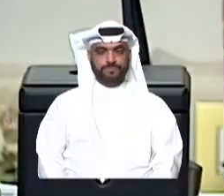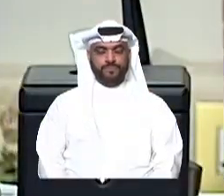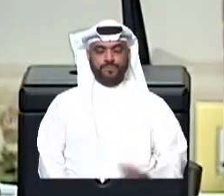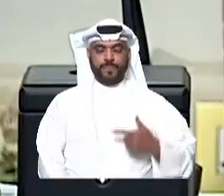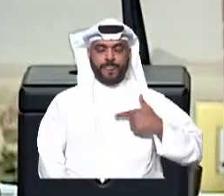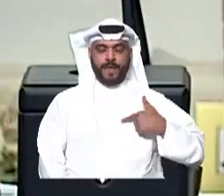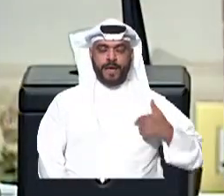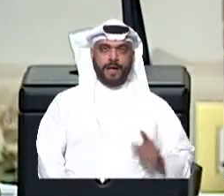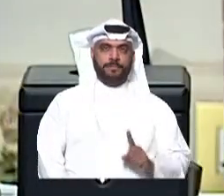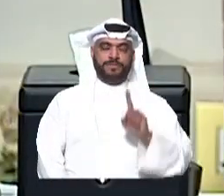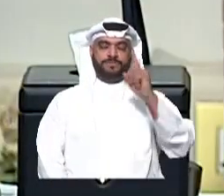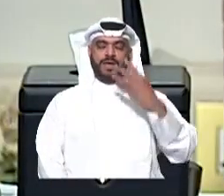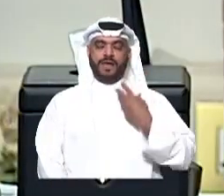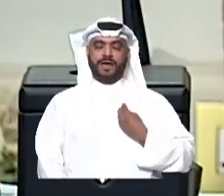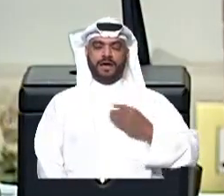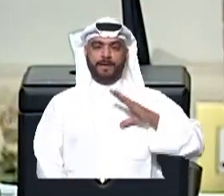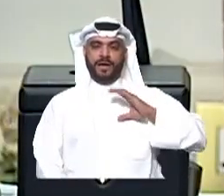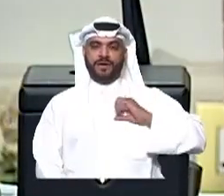بسم الله الرحمن الرحيم.